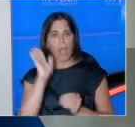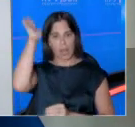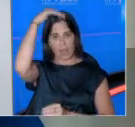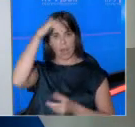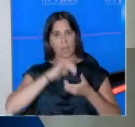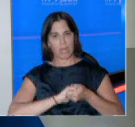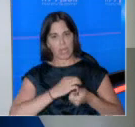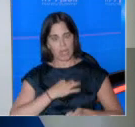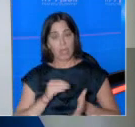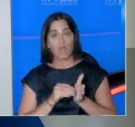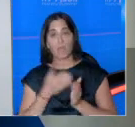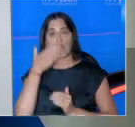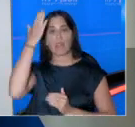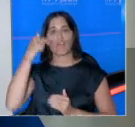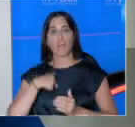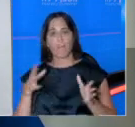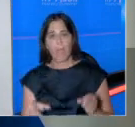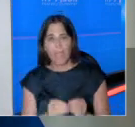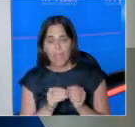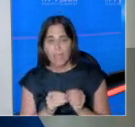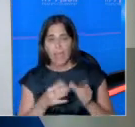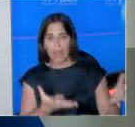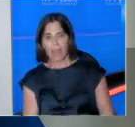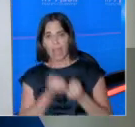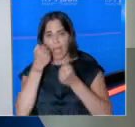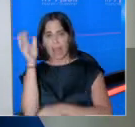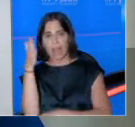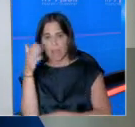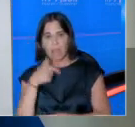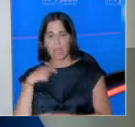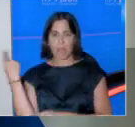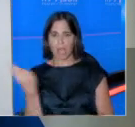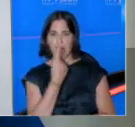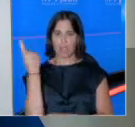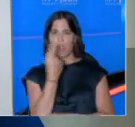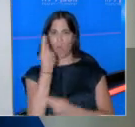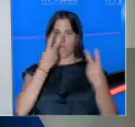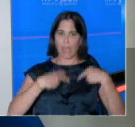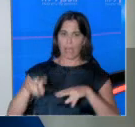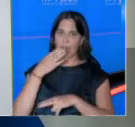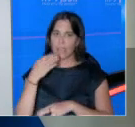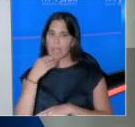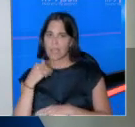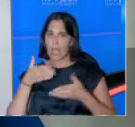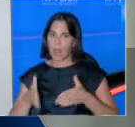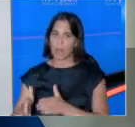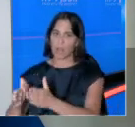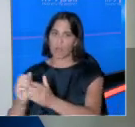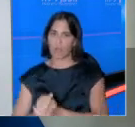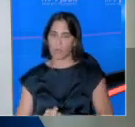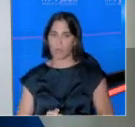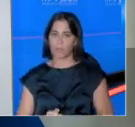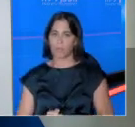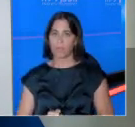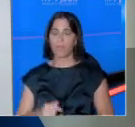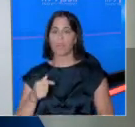כדי שבעזרת השם ביחד נחלץ את המדינה מהסחרור ונחזיר את ישראל למסלולה.